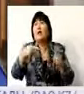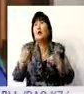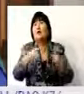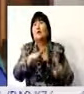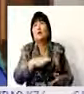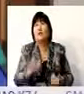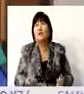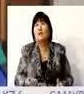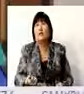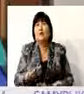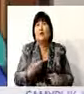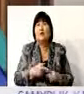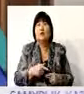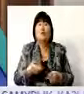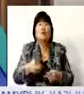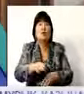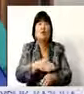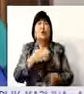жүрді.